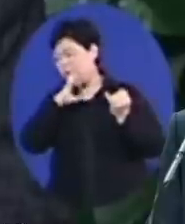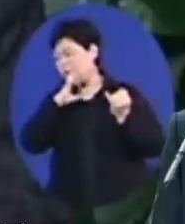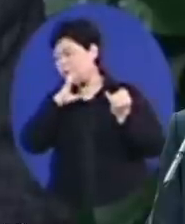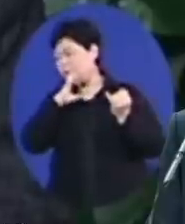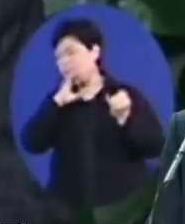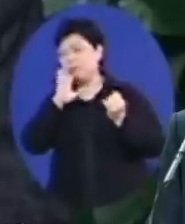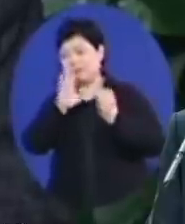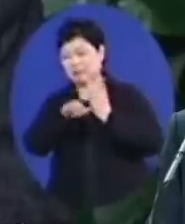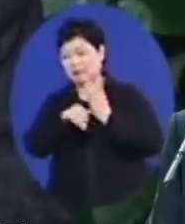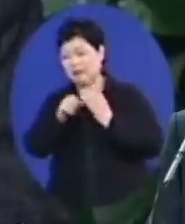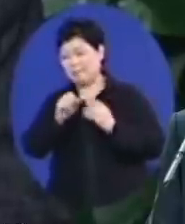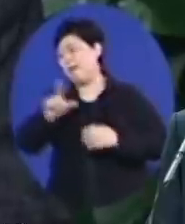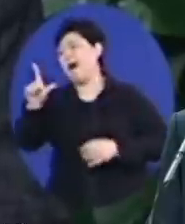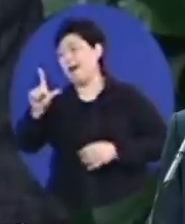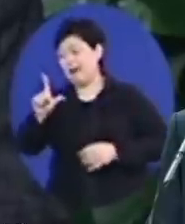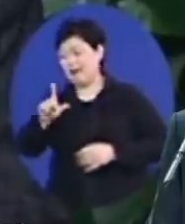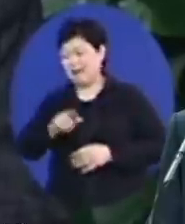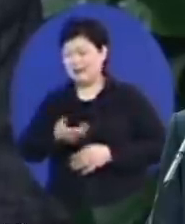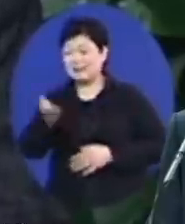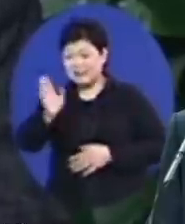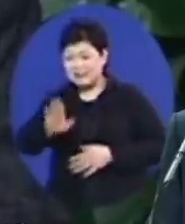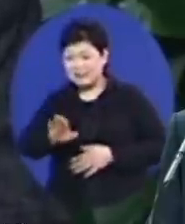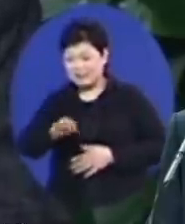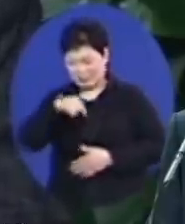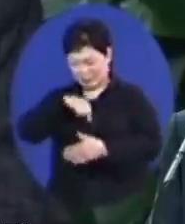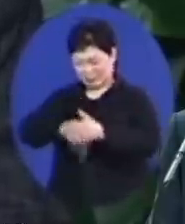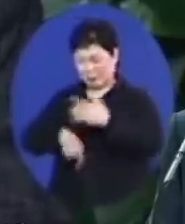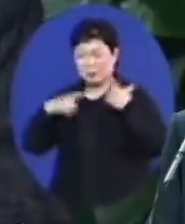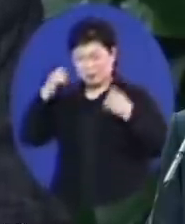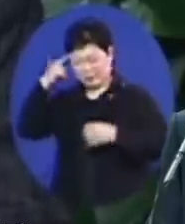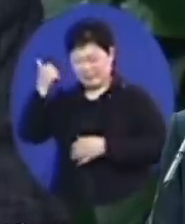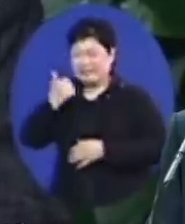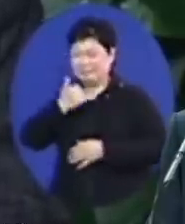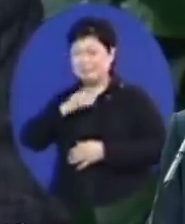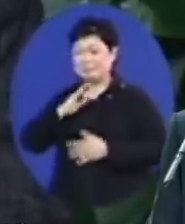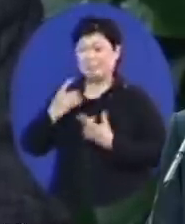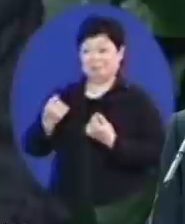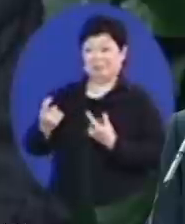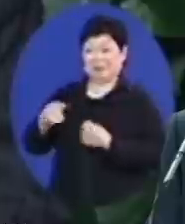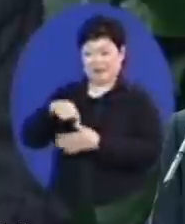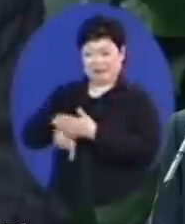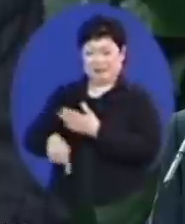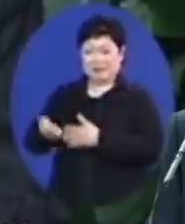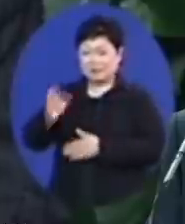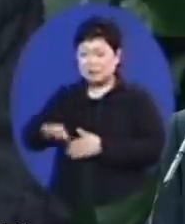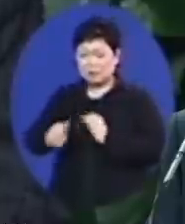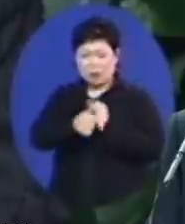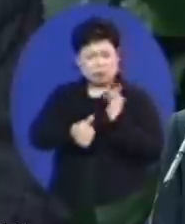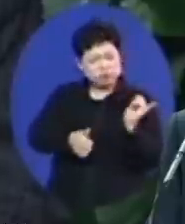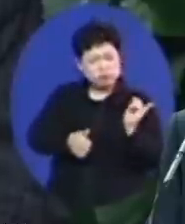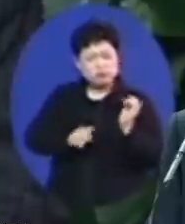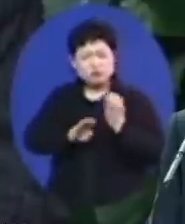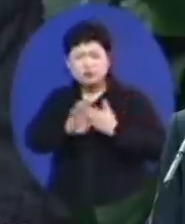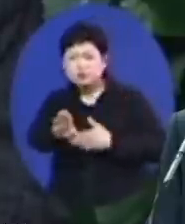불평할 때가 많이 있었습니까? 그런데 저 그렇었겠지요. 그런데 마누라 죽고 난